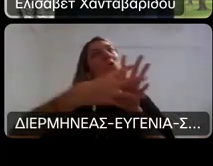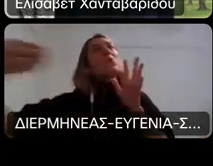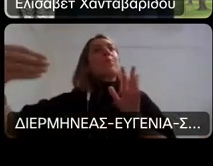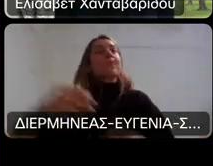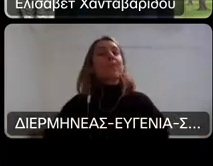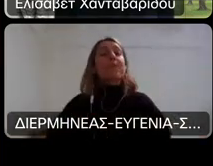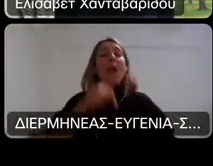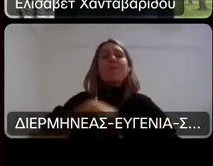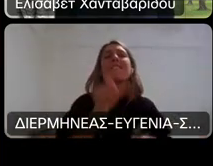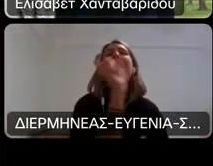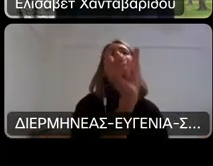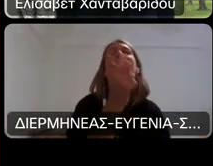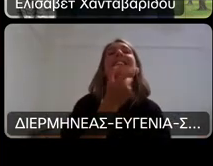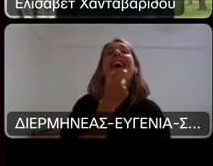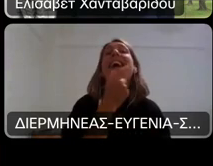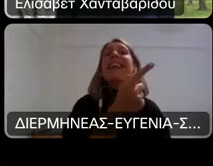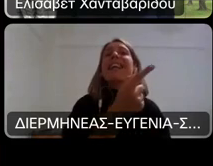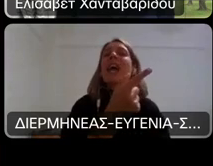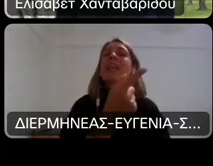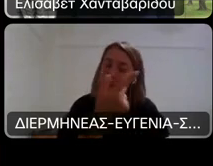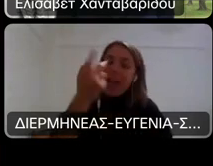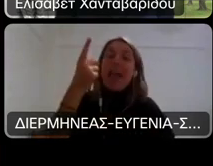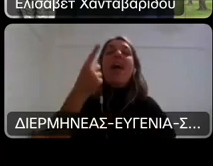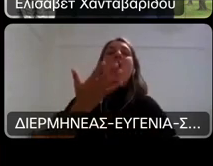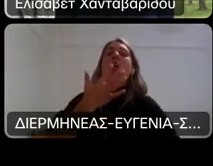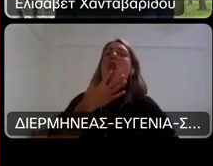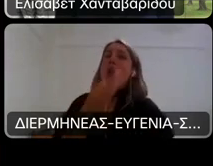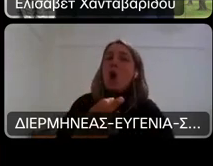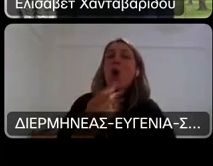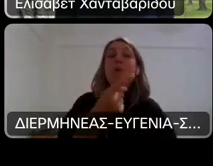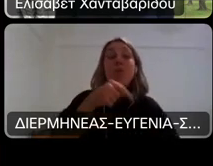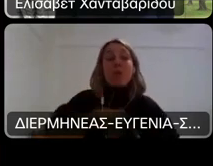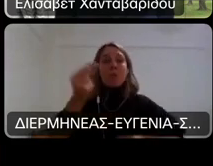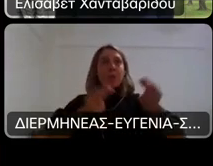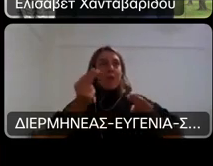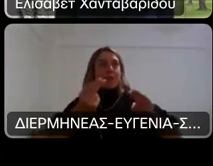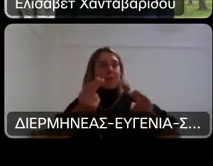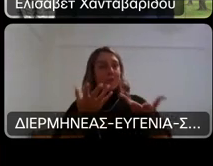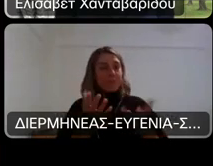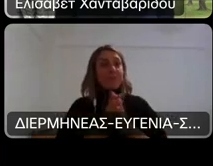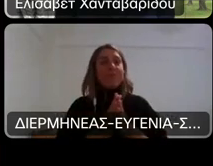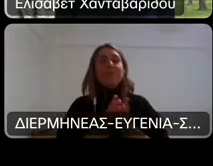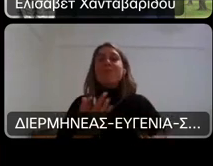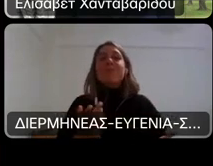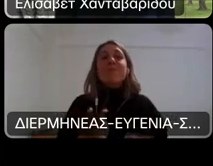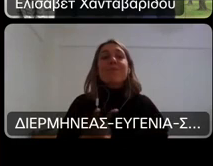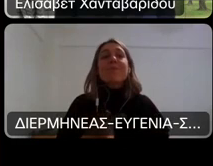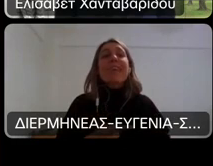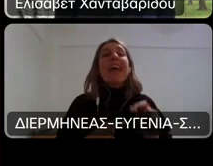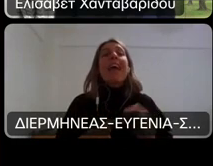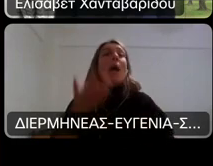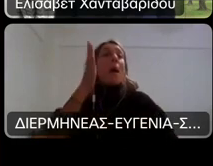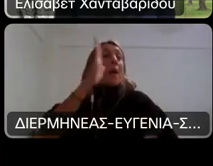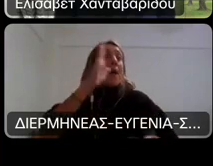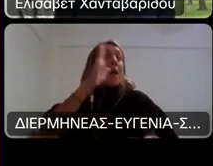την αγγλική ορολογία για να δείτε ότι έχει προκύψει εδώ ένα μικρό πρόβλημα και δεν μπορούμε ακριβώς να χρησιμοποιούμε τη μετάφραση,